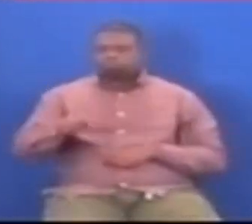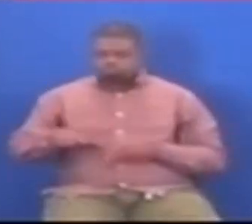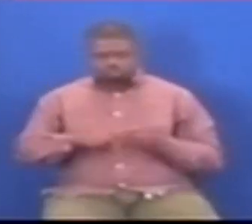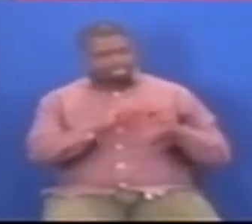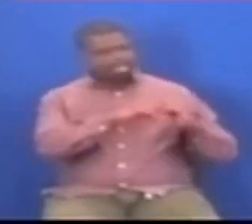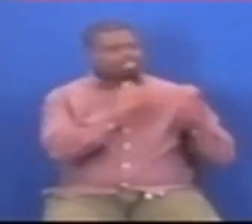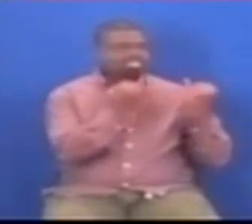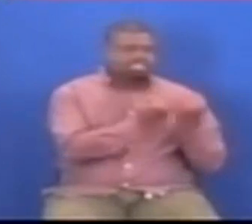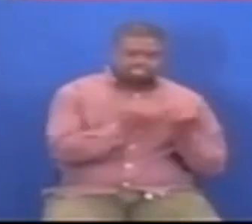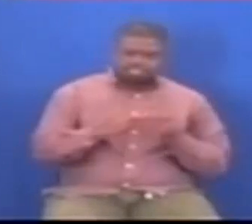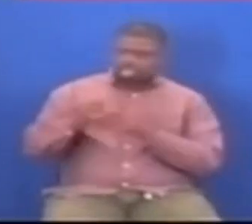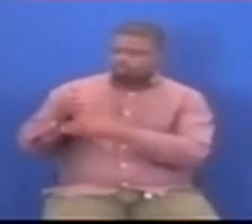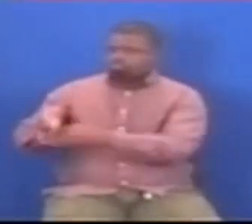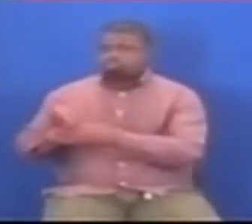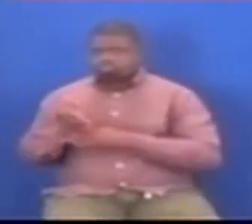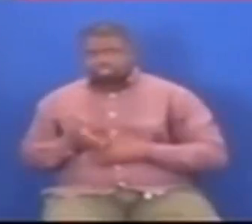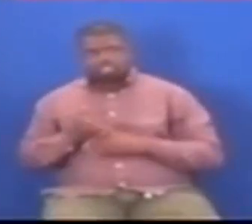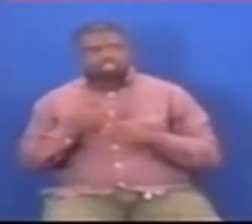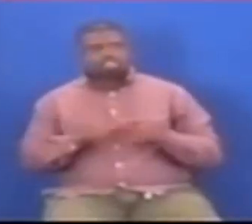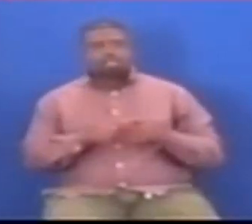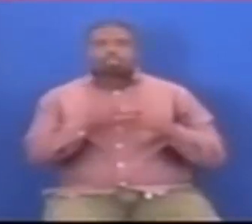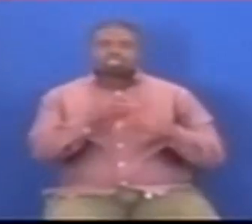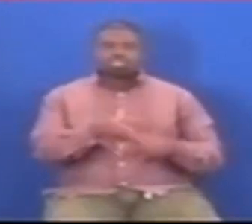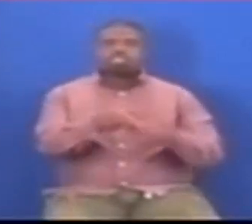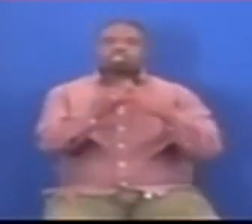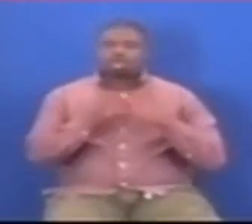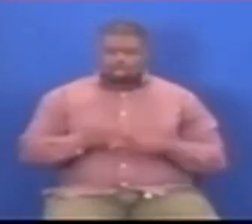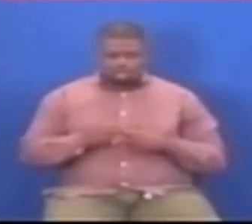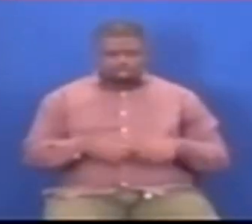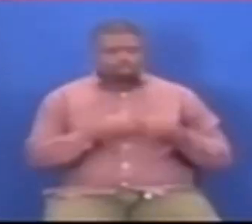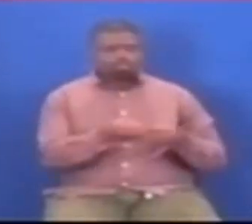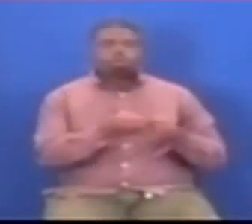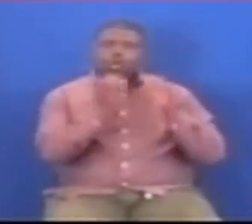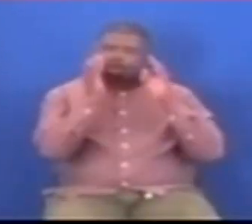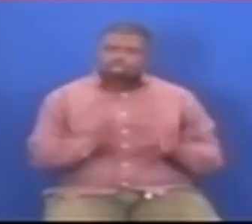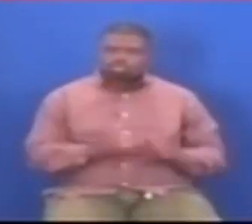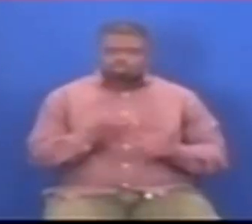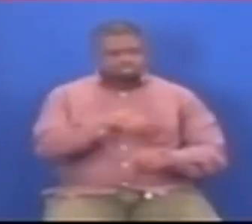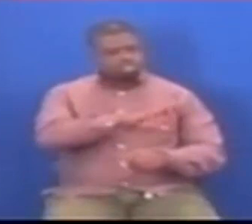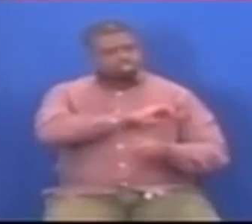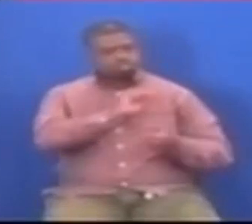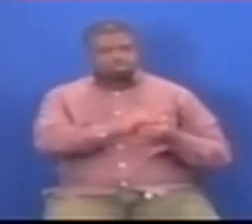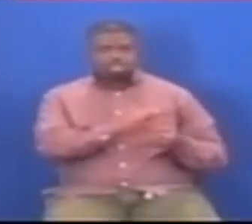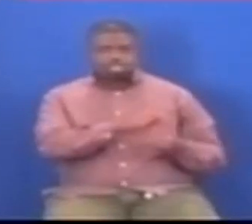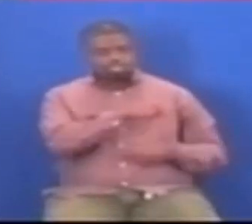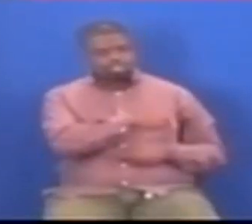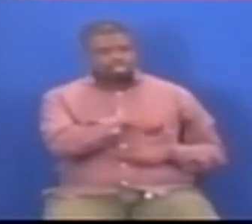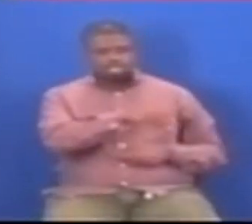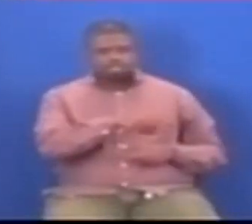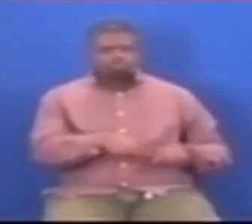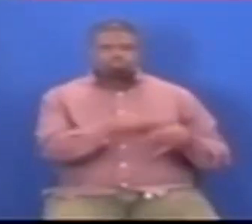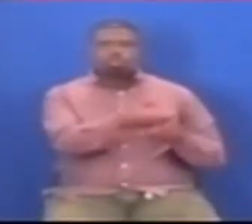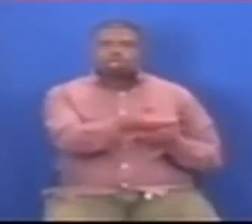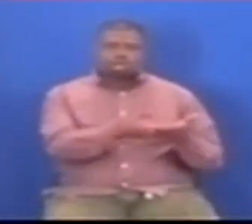taasisi, makampuni na mashirika yanamilikishwa rasilimali hii adhimu ya ardhi kwa kupatiwa nyaraka